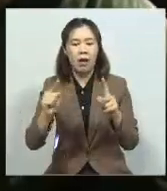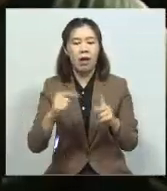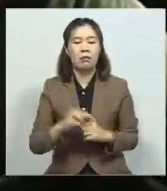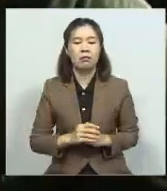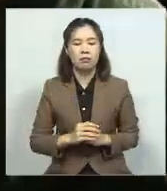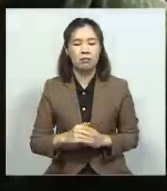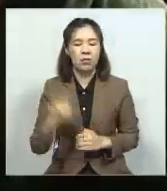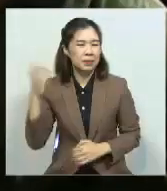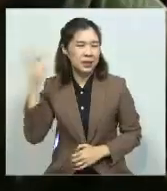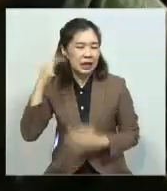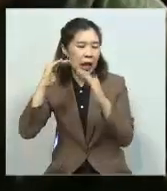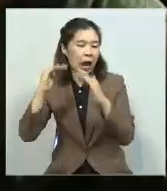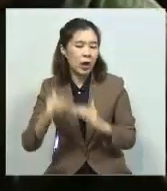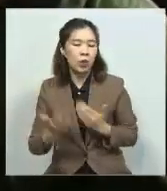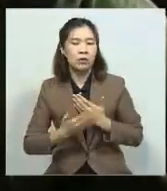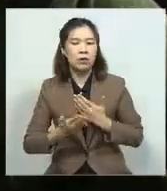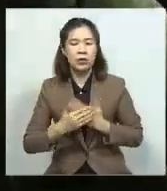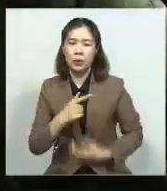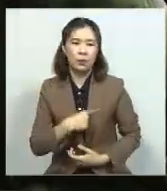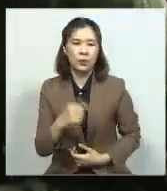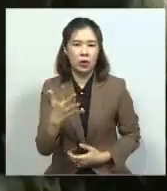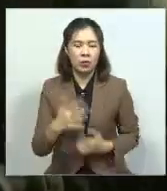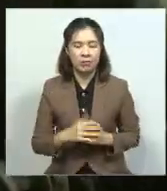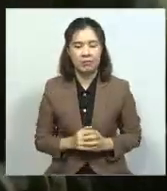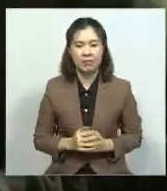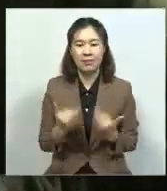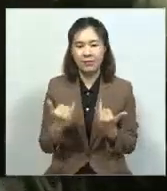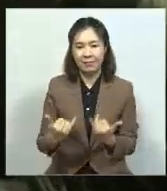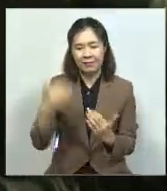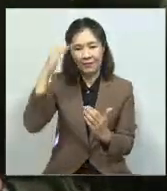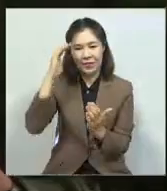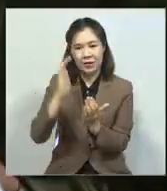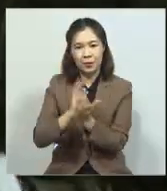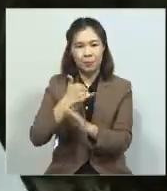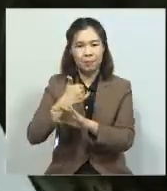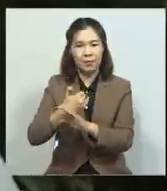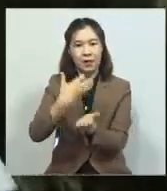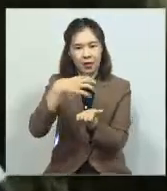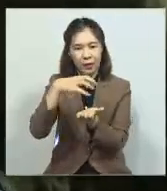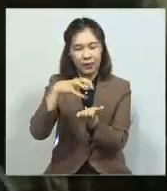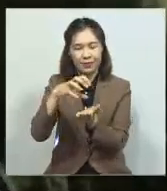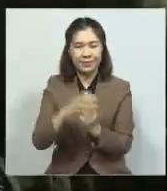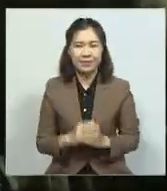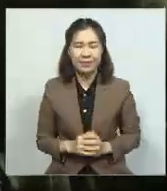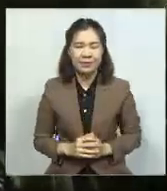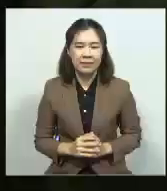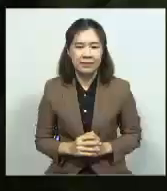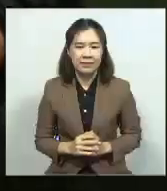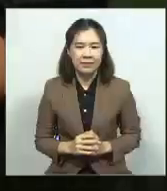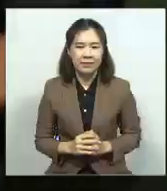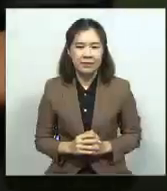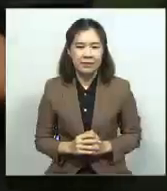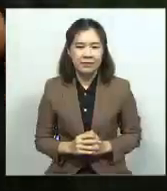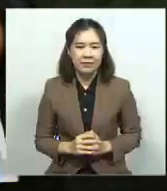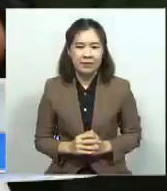ถูกให้ลดเสียงเพลงลงฟังเสียงประเด็นนี้เพิ่มเติมจากผู้กำกับสถานีตำรวจนครบาลบางขุนเทียนค่ะ ร้ายร่างก